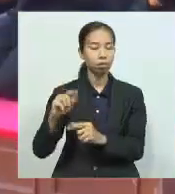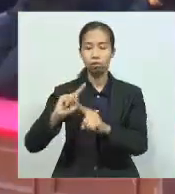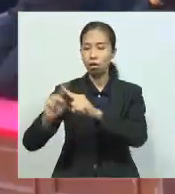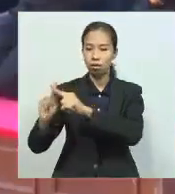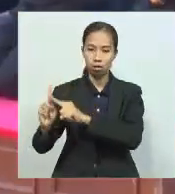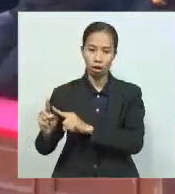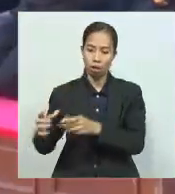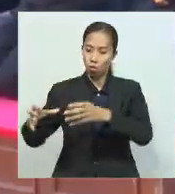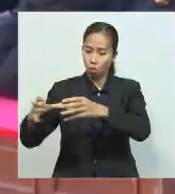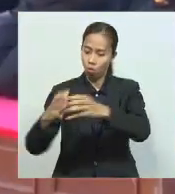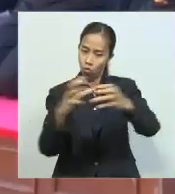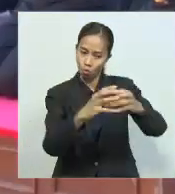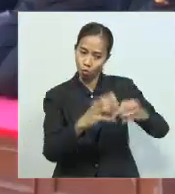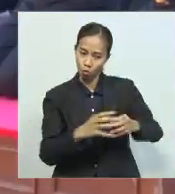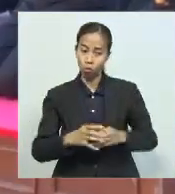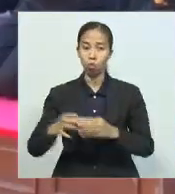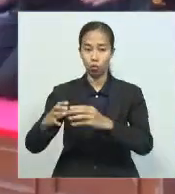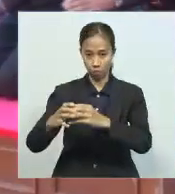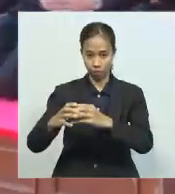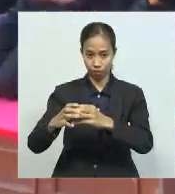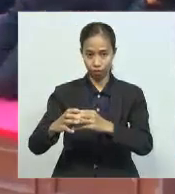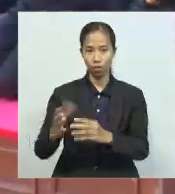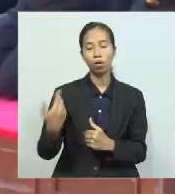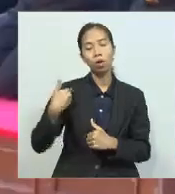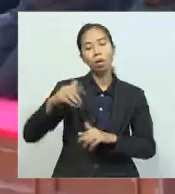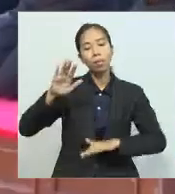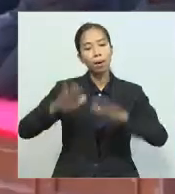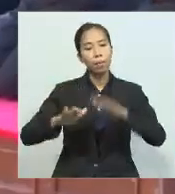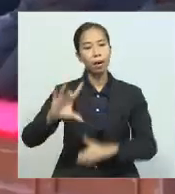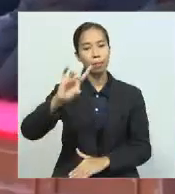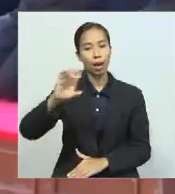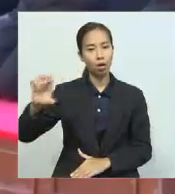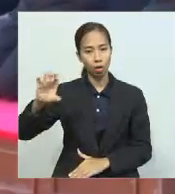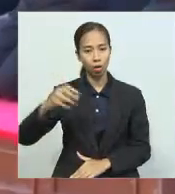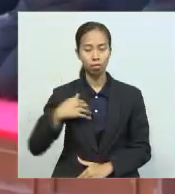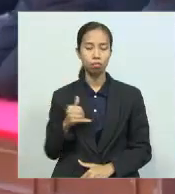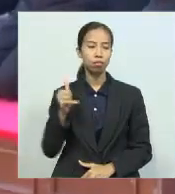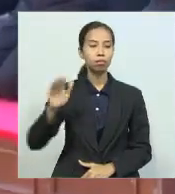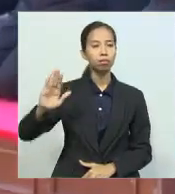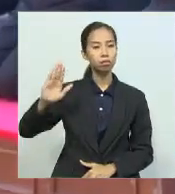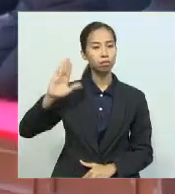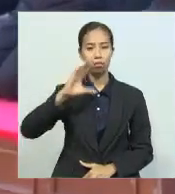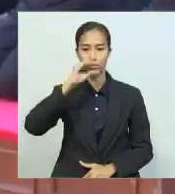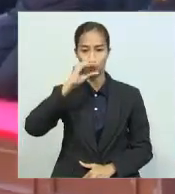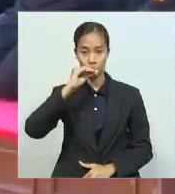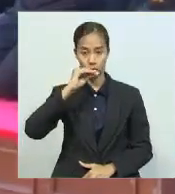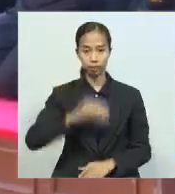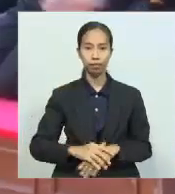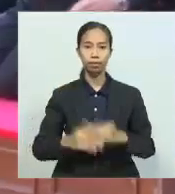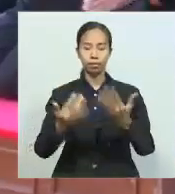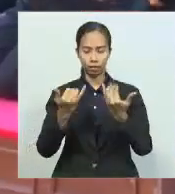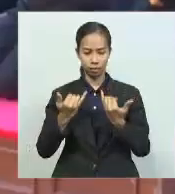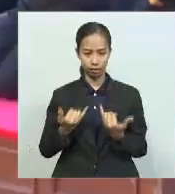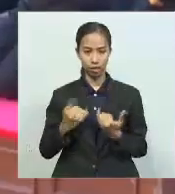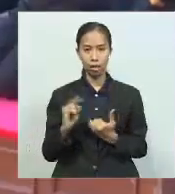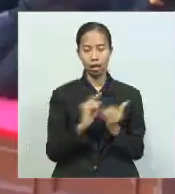าคกองกำลังชายแดนและผู้บังคับหน่วยระดับกองพันประมาณ800นายร่วมปฏิญาณตนผู้บัญชาการทหารบกได้มอบประ